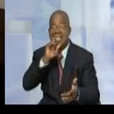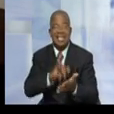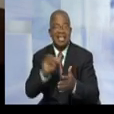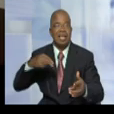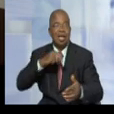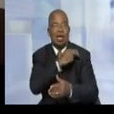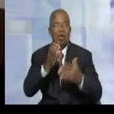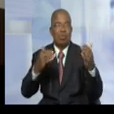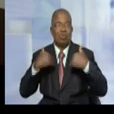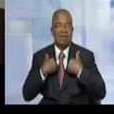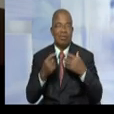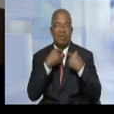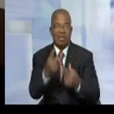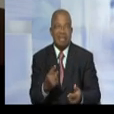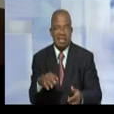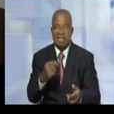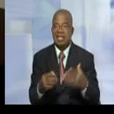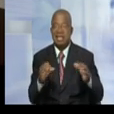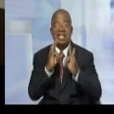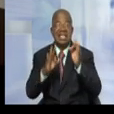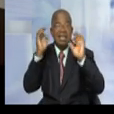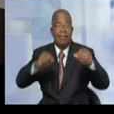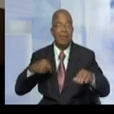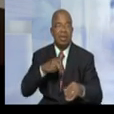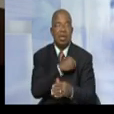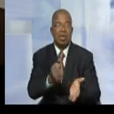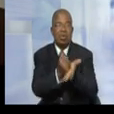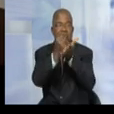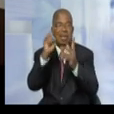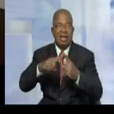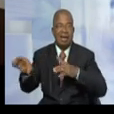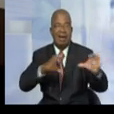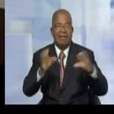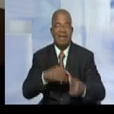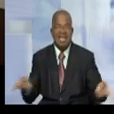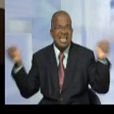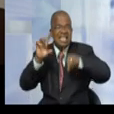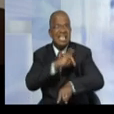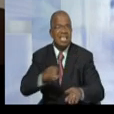suite sauté sur l'occasion et demandé à ce que les berges de